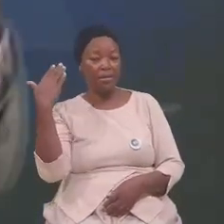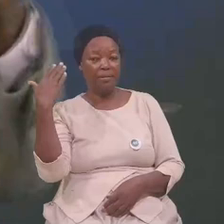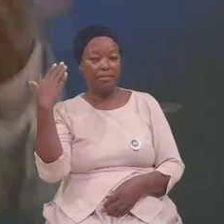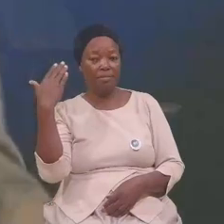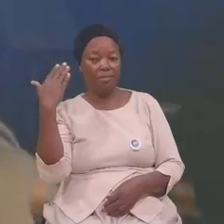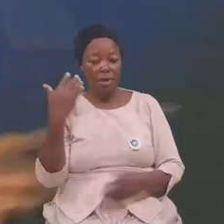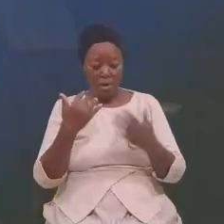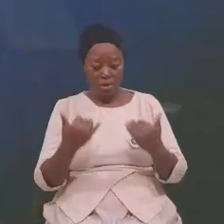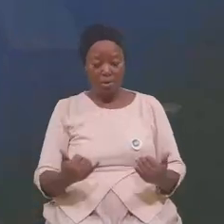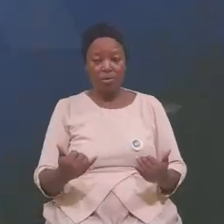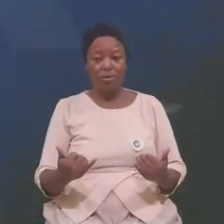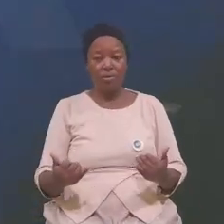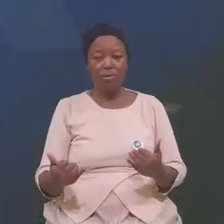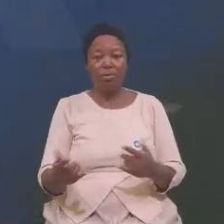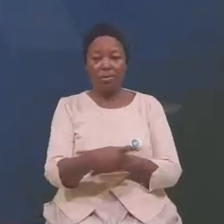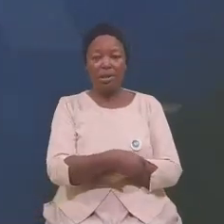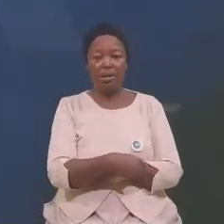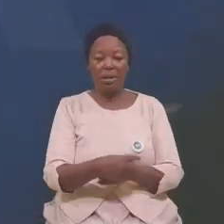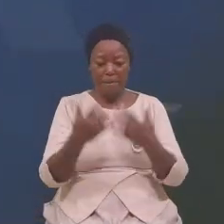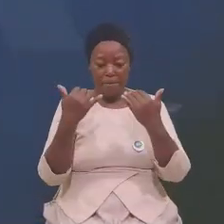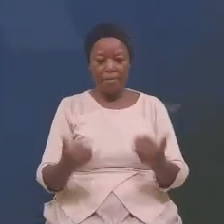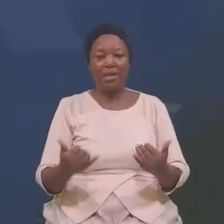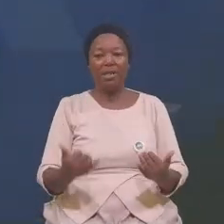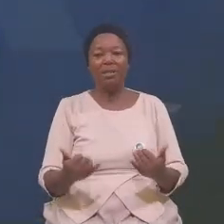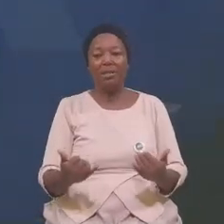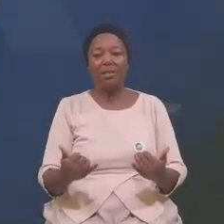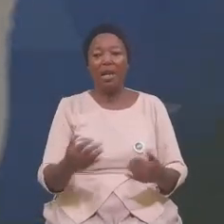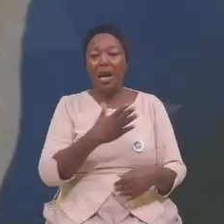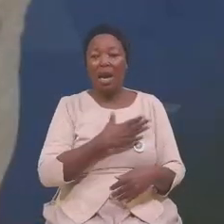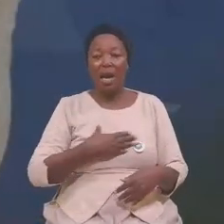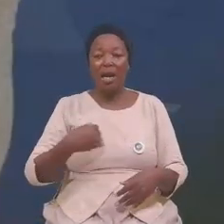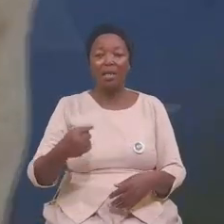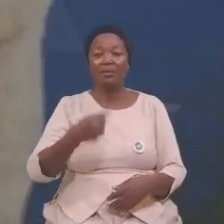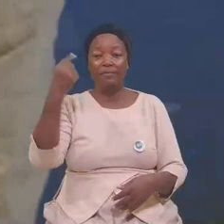aujourd'hui, le présent et éternellement,